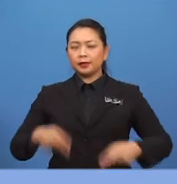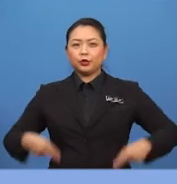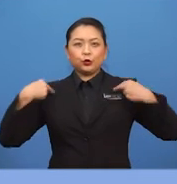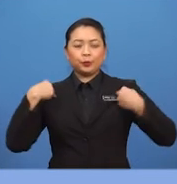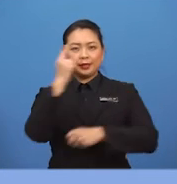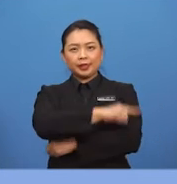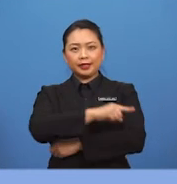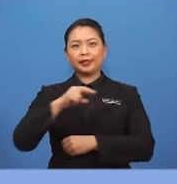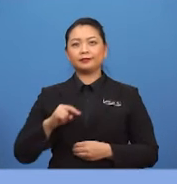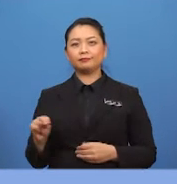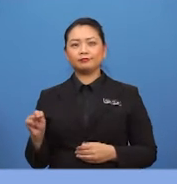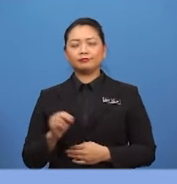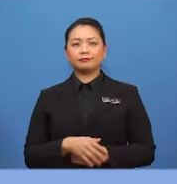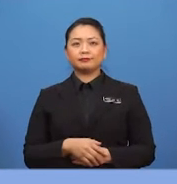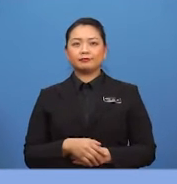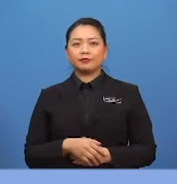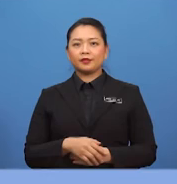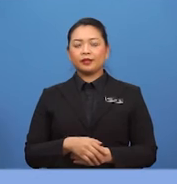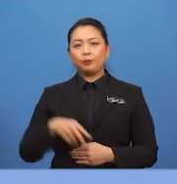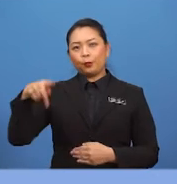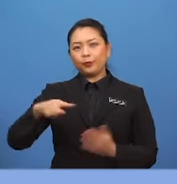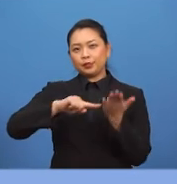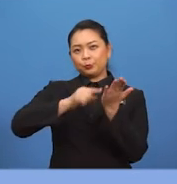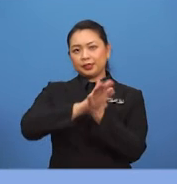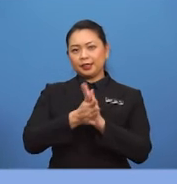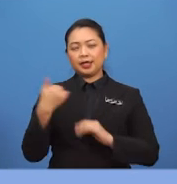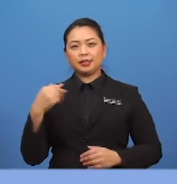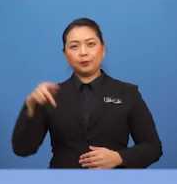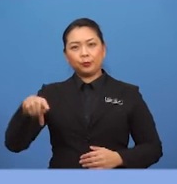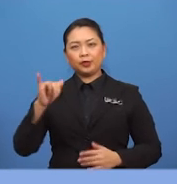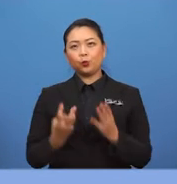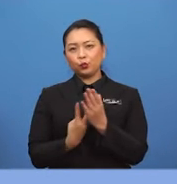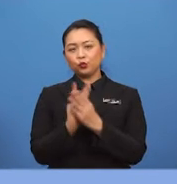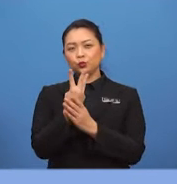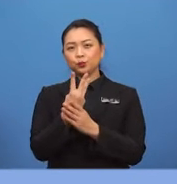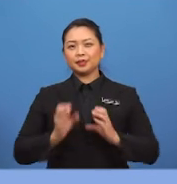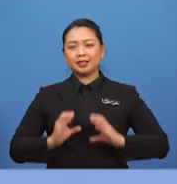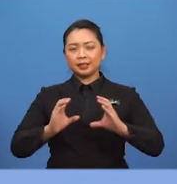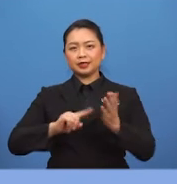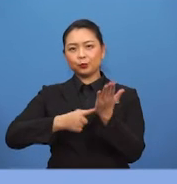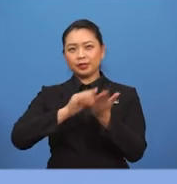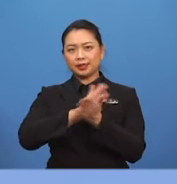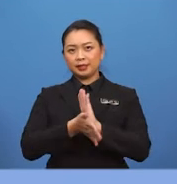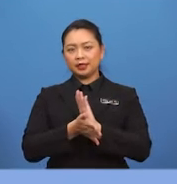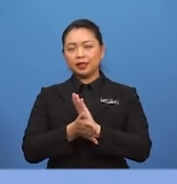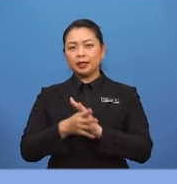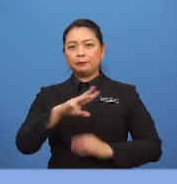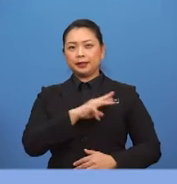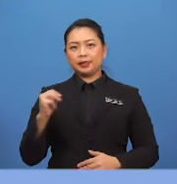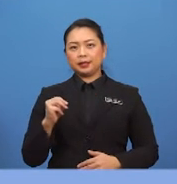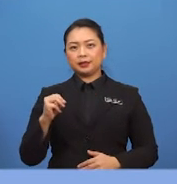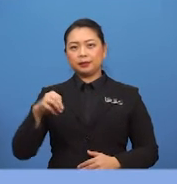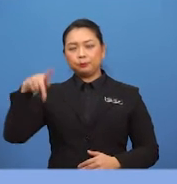dalam kehidupan seharian. Polimer semula jadi adalah polimer yang wujud secara semula